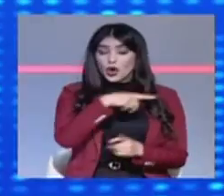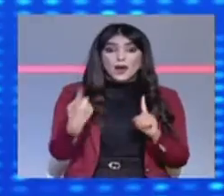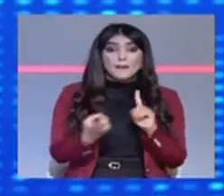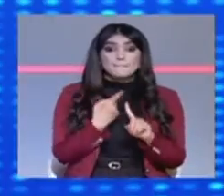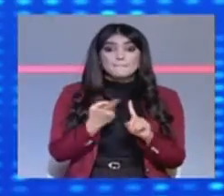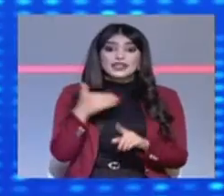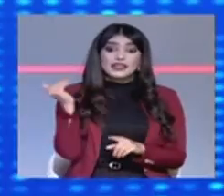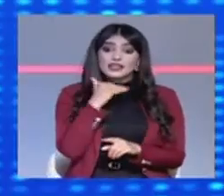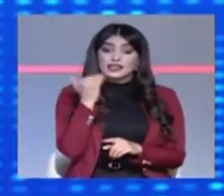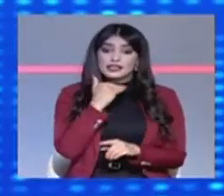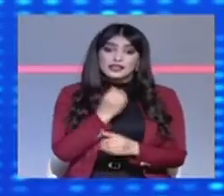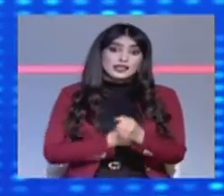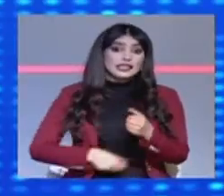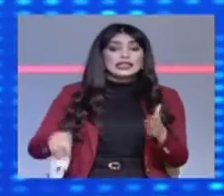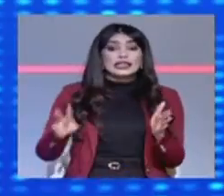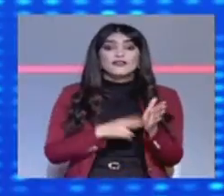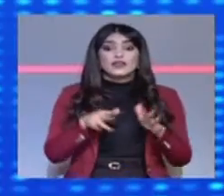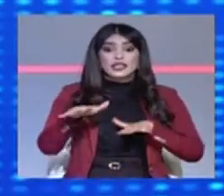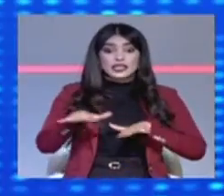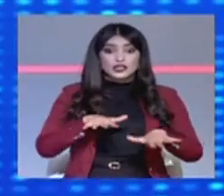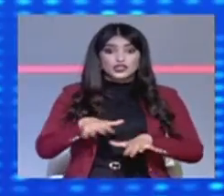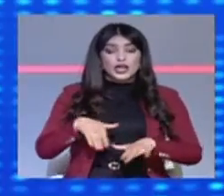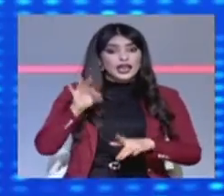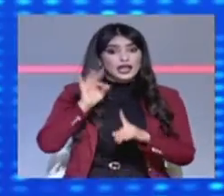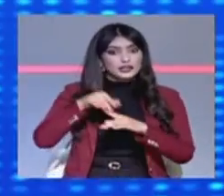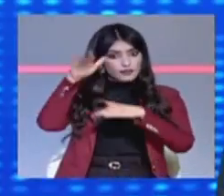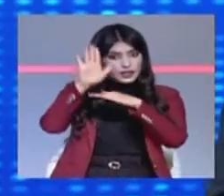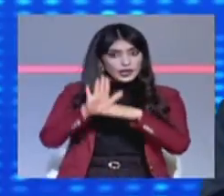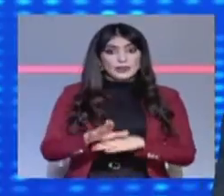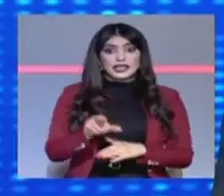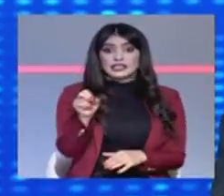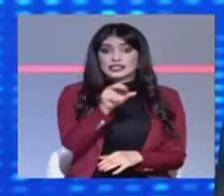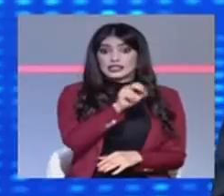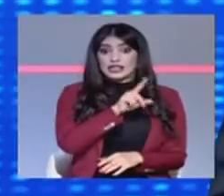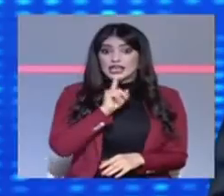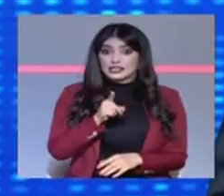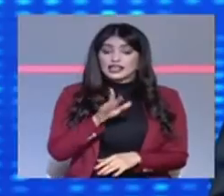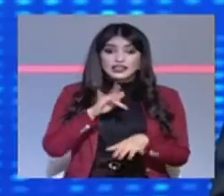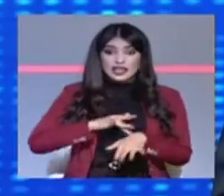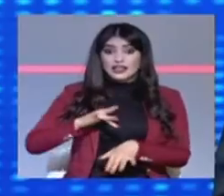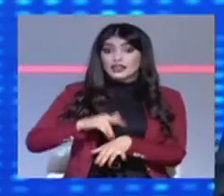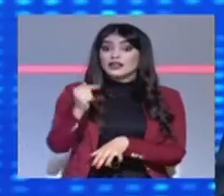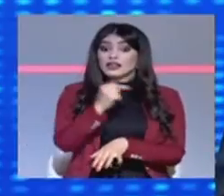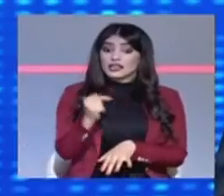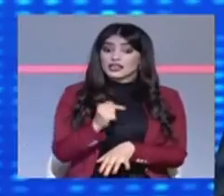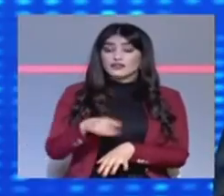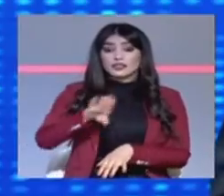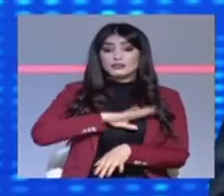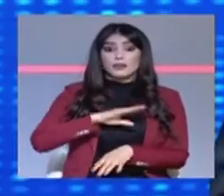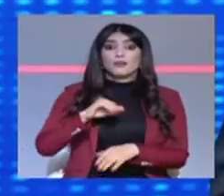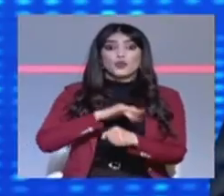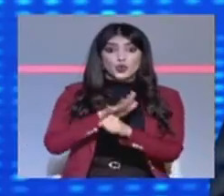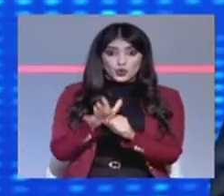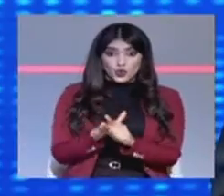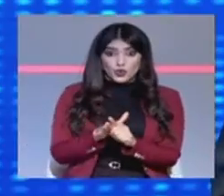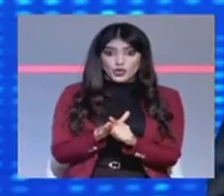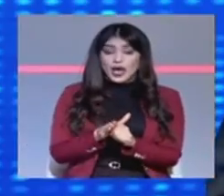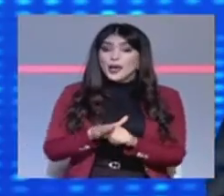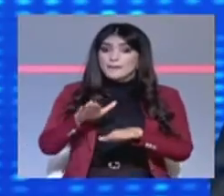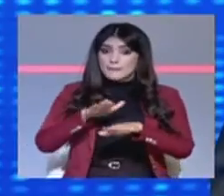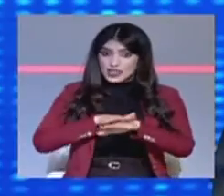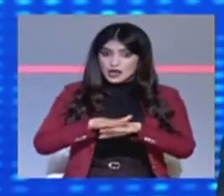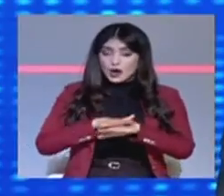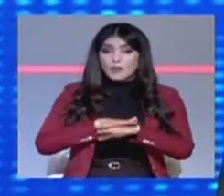في تنفيذ الاجراءات المتخذه من اجل حمايه القطاع الذي يتاثر بفعل سائحه كورونا كانت محور